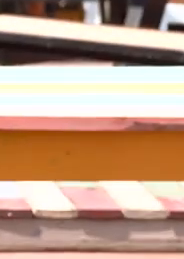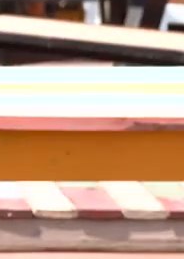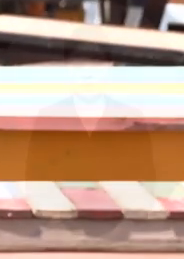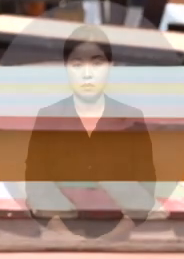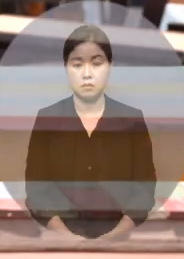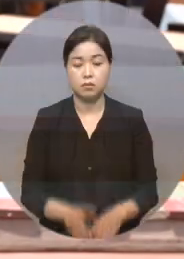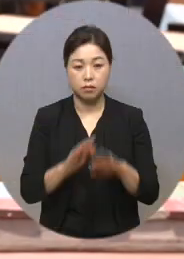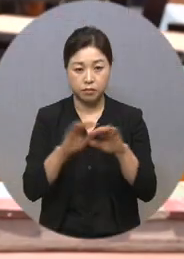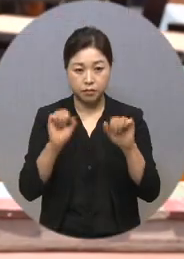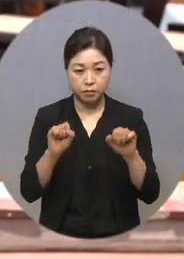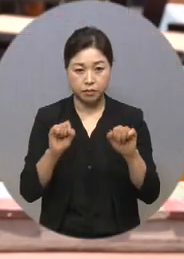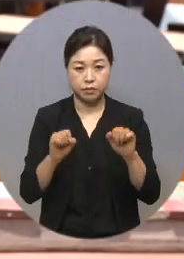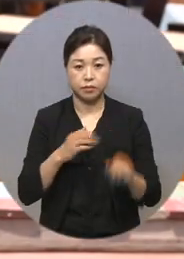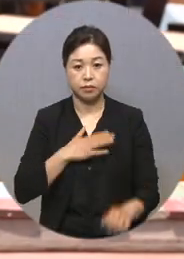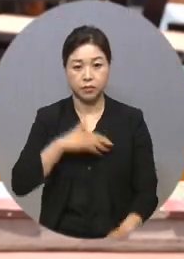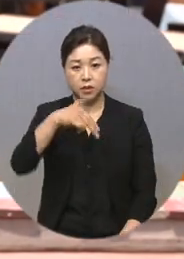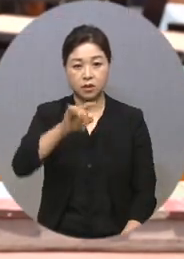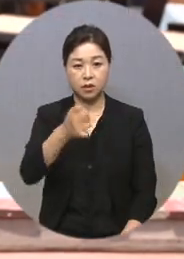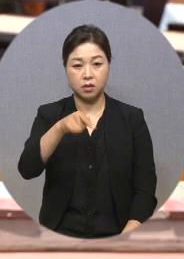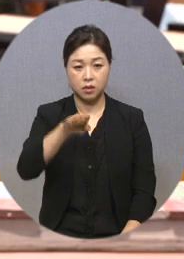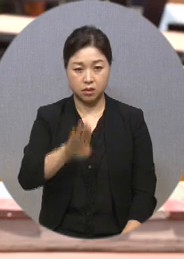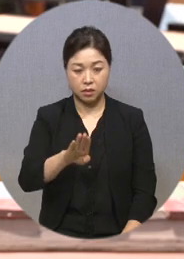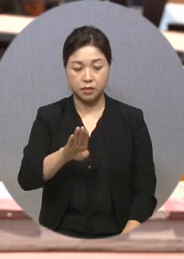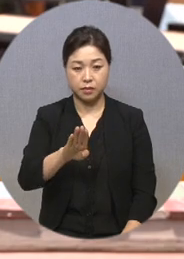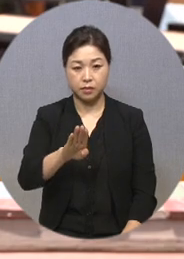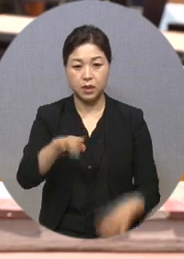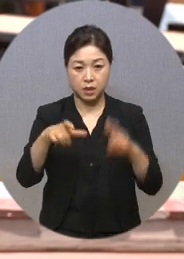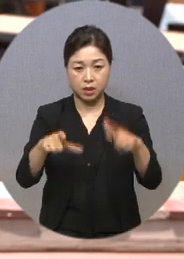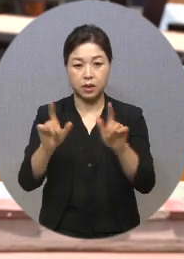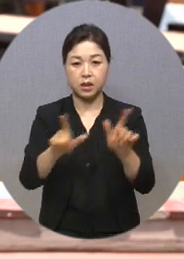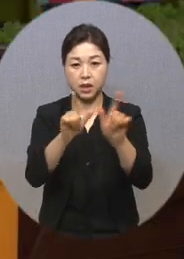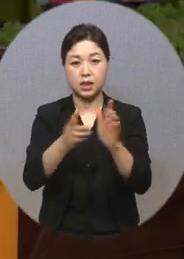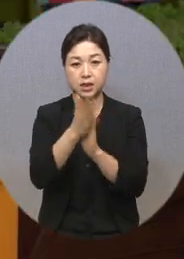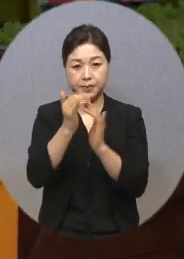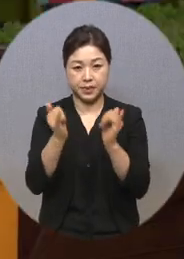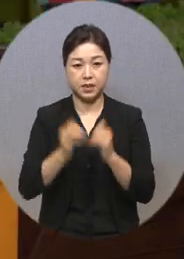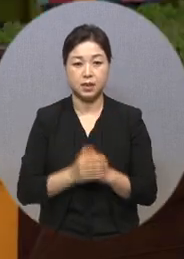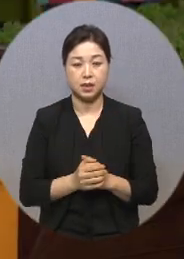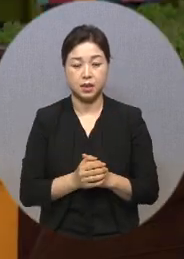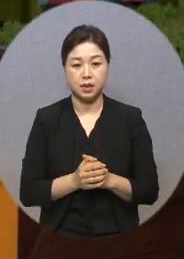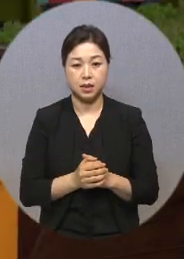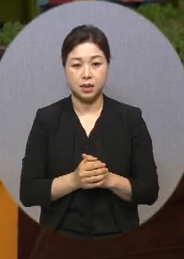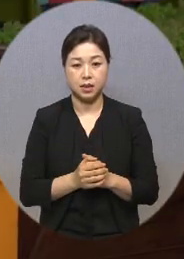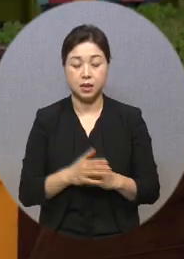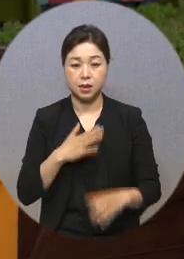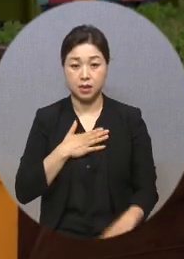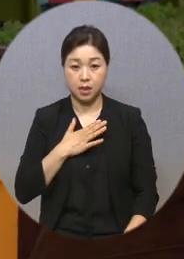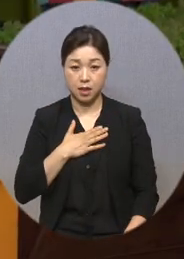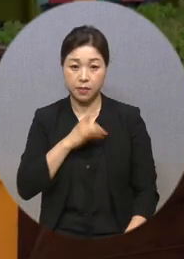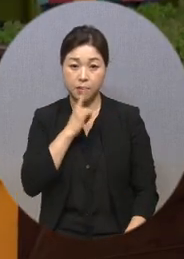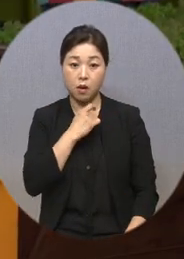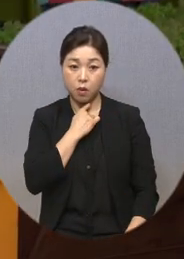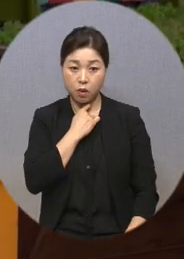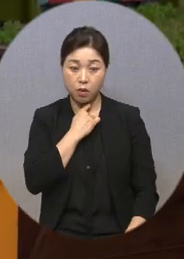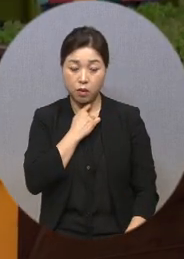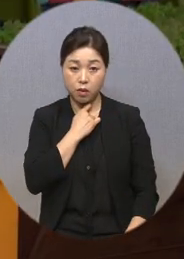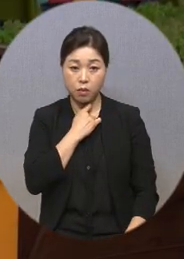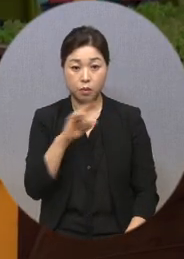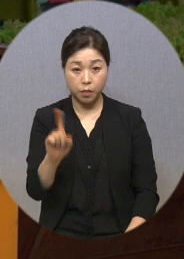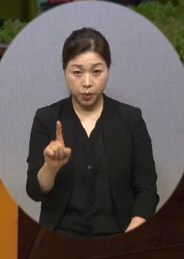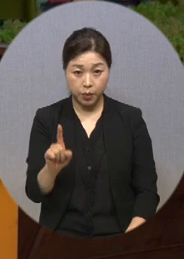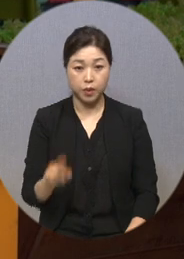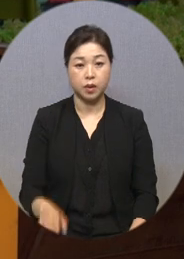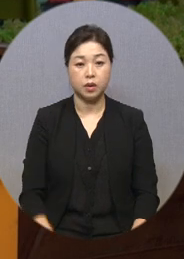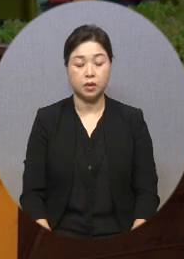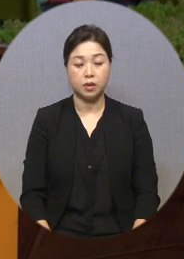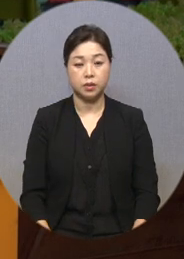안녕하세요 저는 정 없이 거저 하고 있는 시민입니다 제가 오늘 이 자리에 나 와서 뭐 하고 싶은